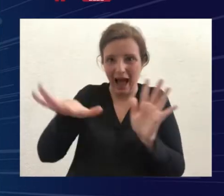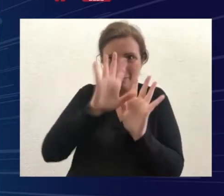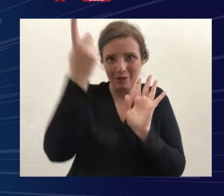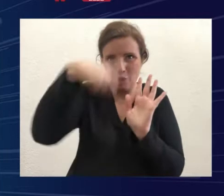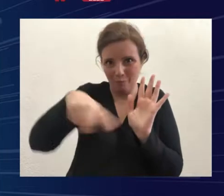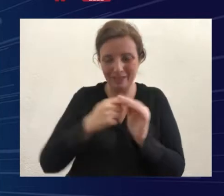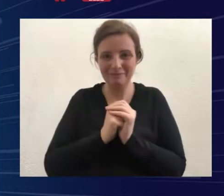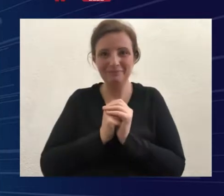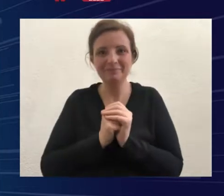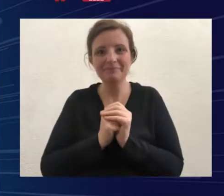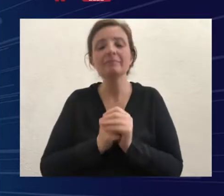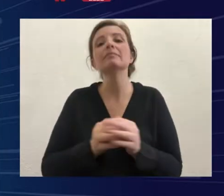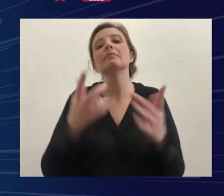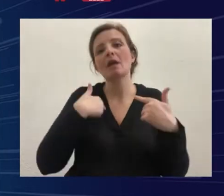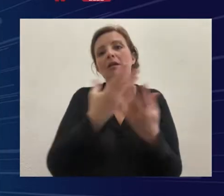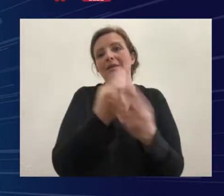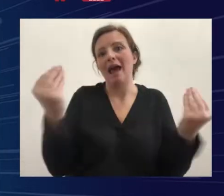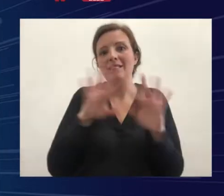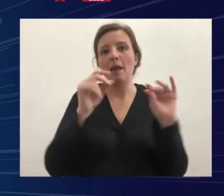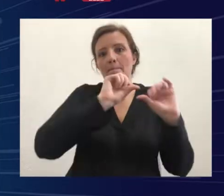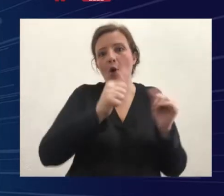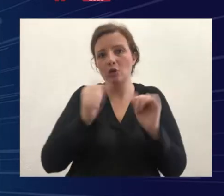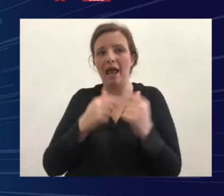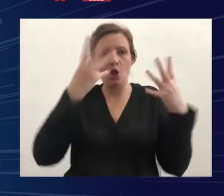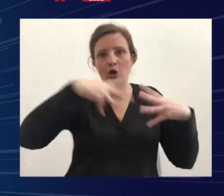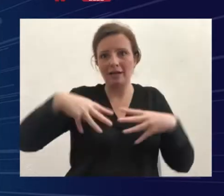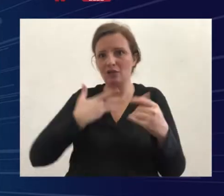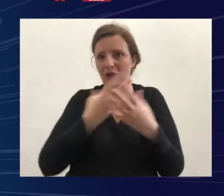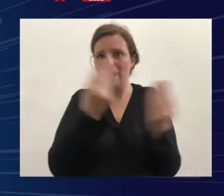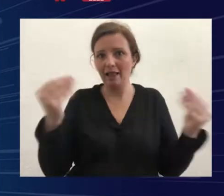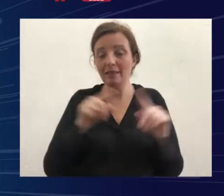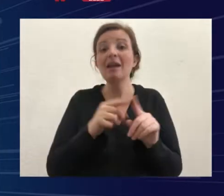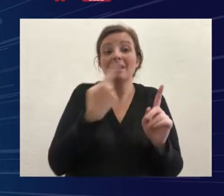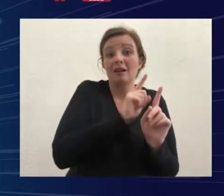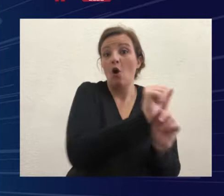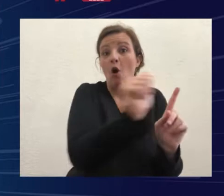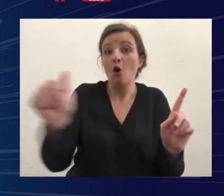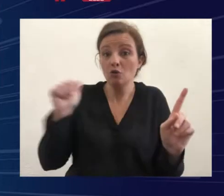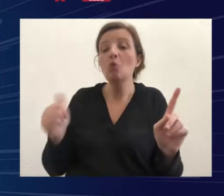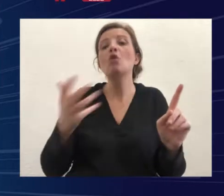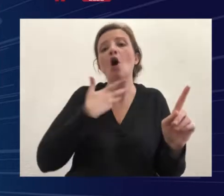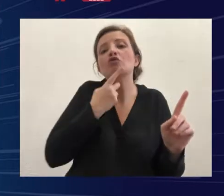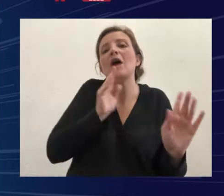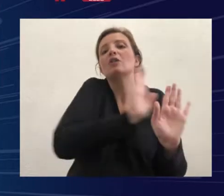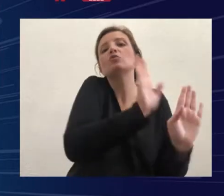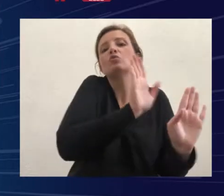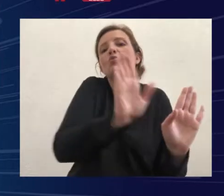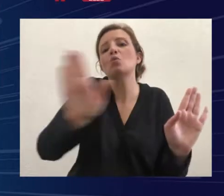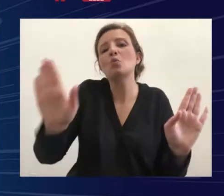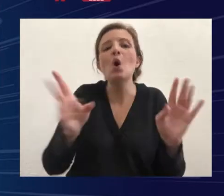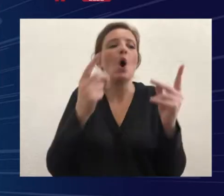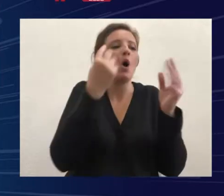un'attività economica collettiva. Molteplicità di modelli organizzativi caratterizzati ovviamente